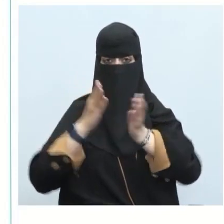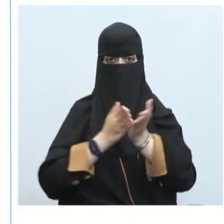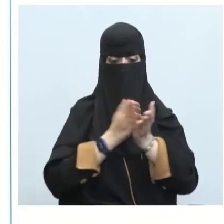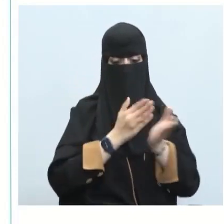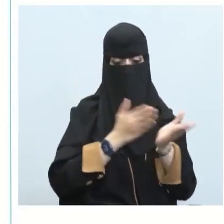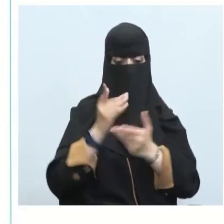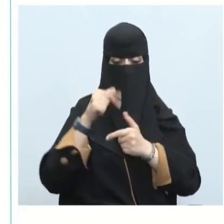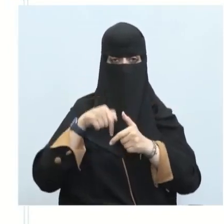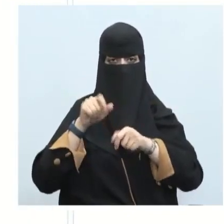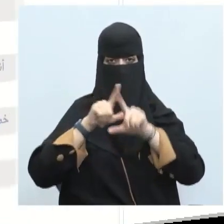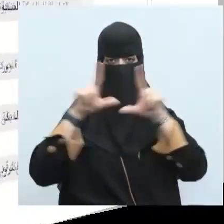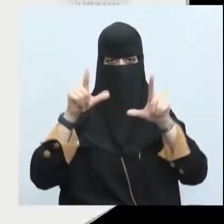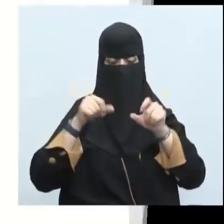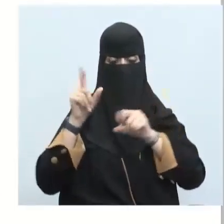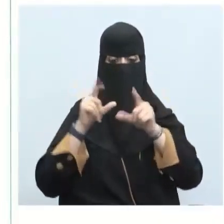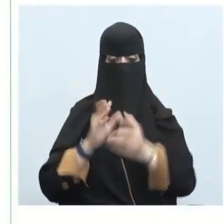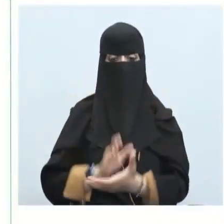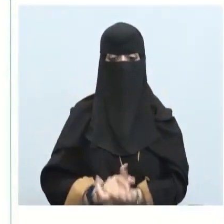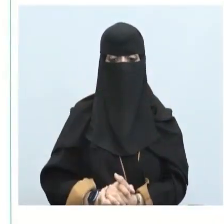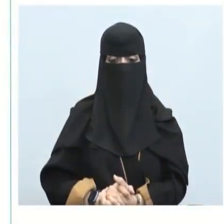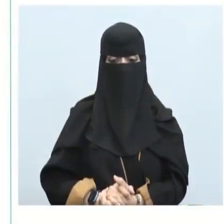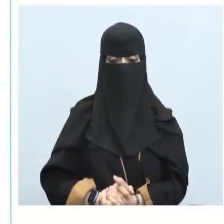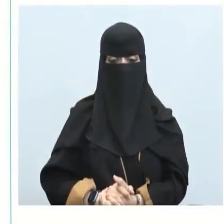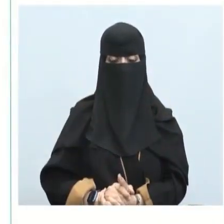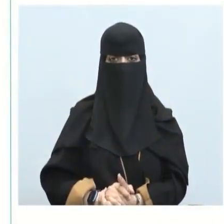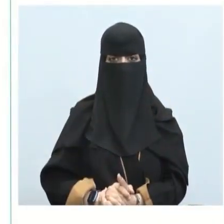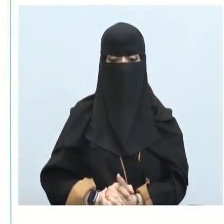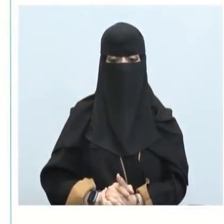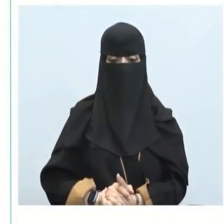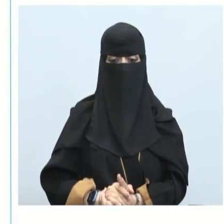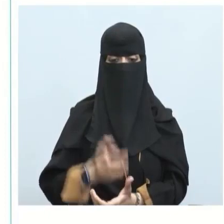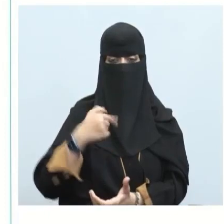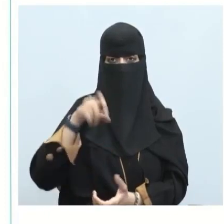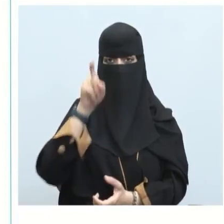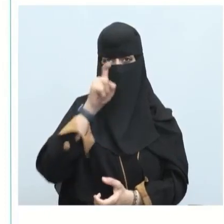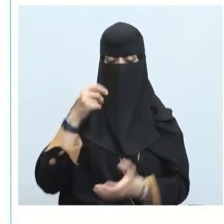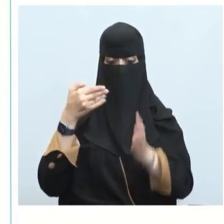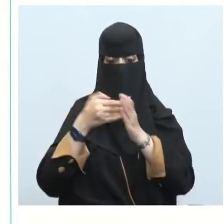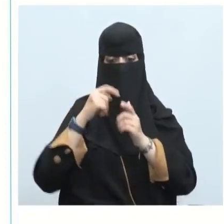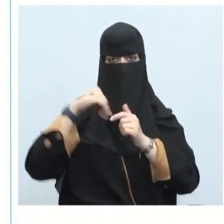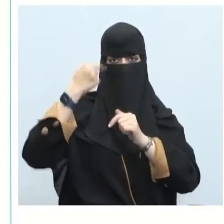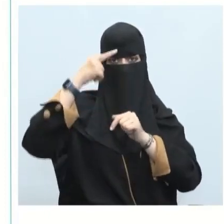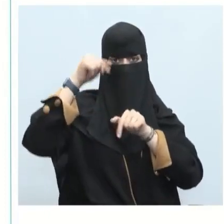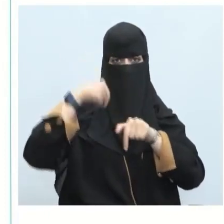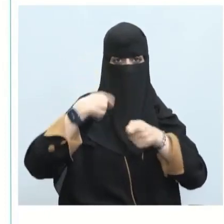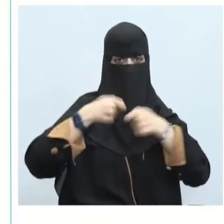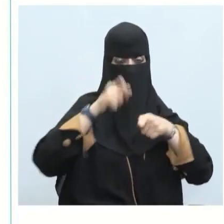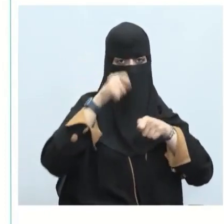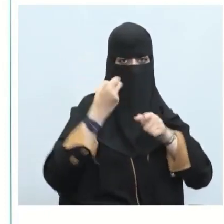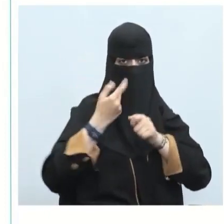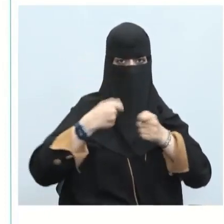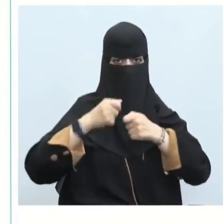الترو الموقع الكتروني تقويم ختامي افترض انك تدير شركه تبيع اجهزه